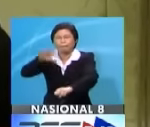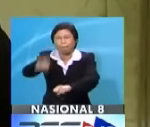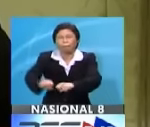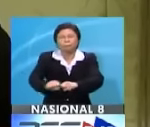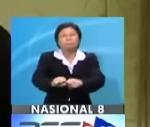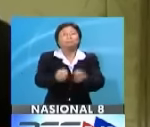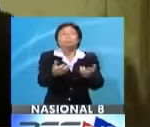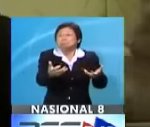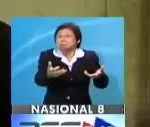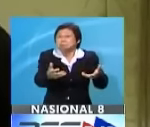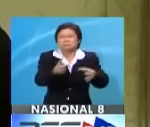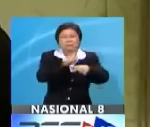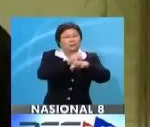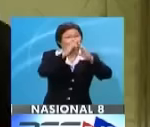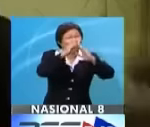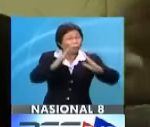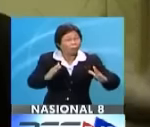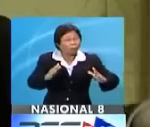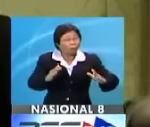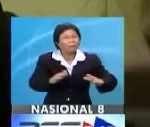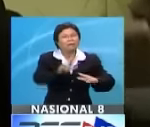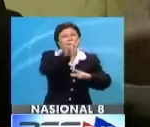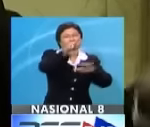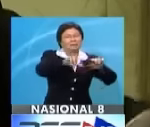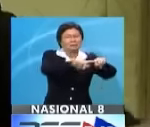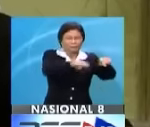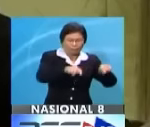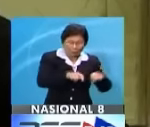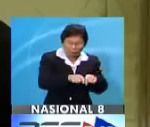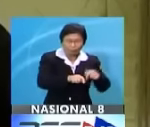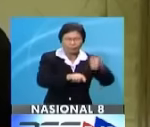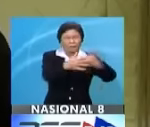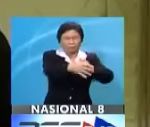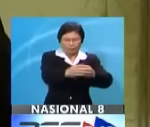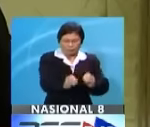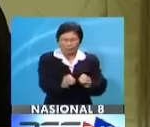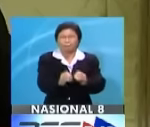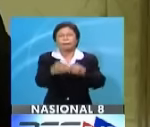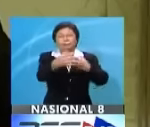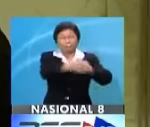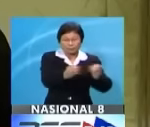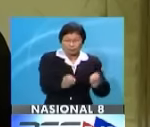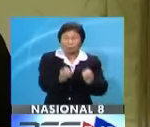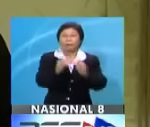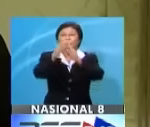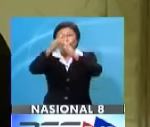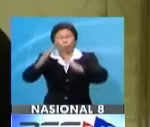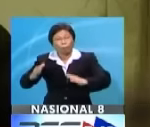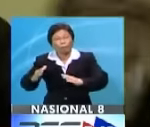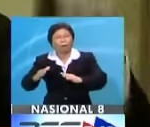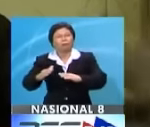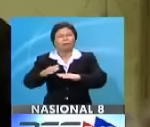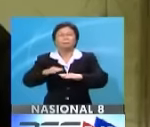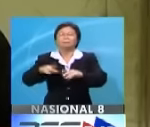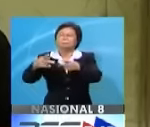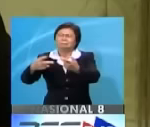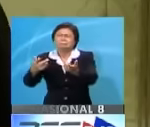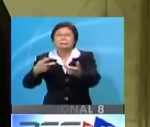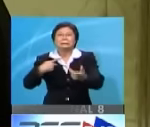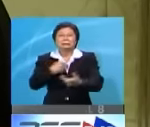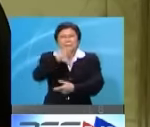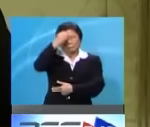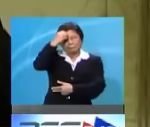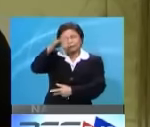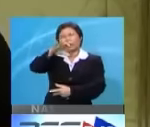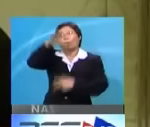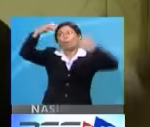tempat ni, bukan di rumah. Tiga tempat di pejabat, di kawasan premis pejabat mereka. Tapi kita akan bagi tahu bos dia